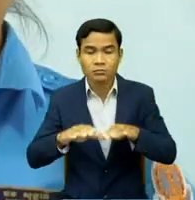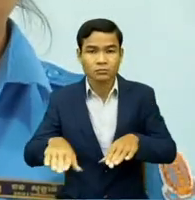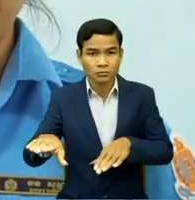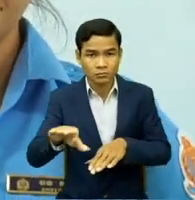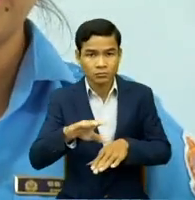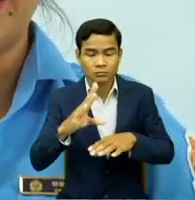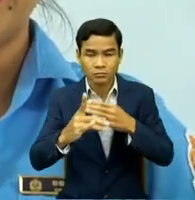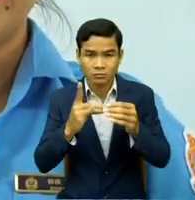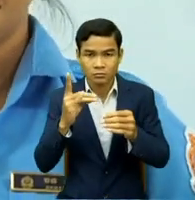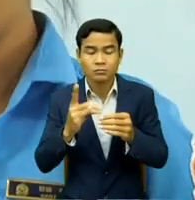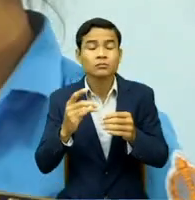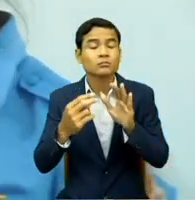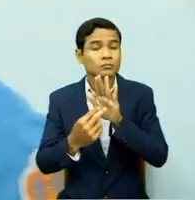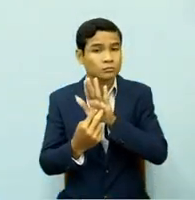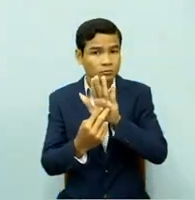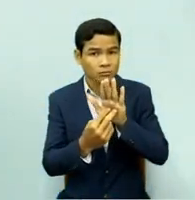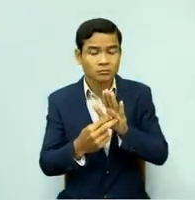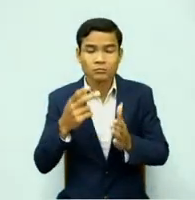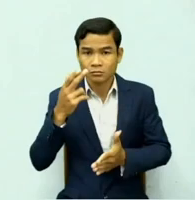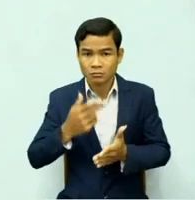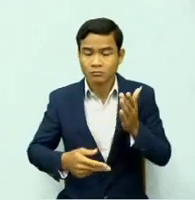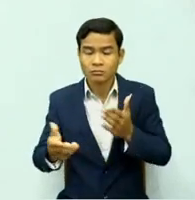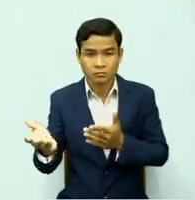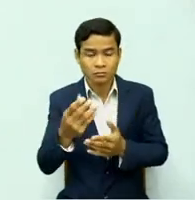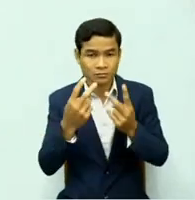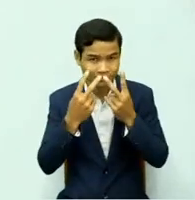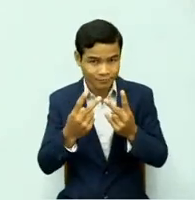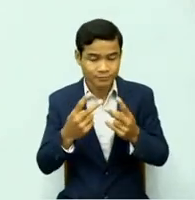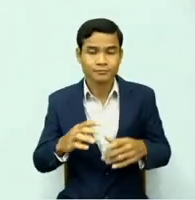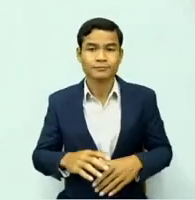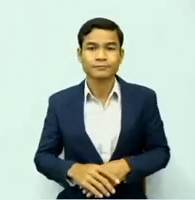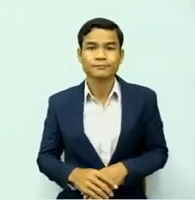យក មក បង្ហាញ កូន កូន ណា តោះ មើល ទាំង អស់ គ្នា